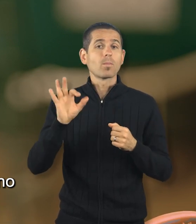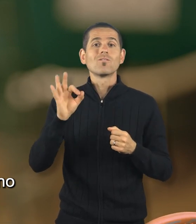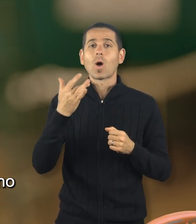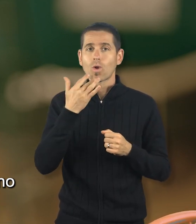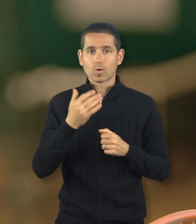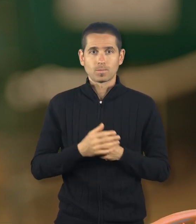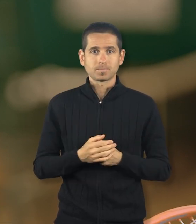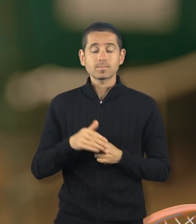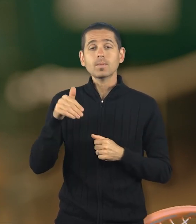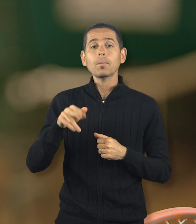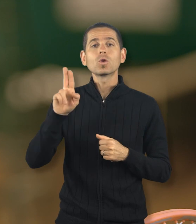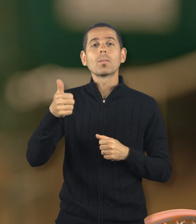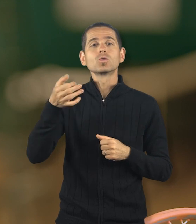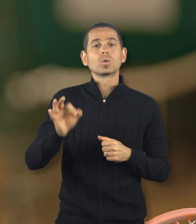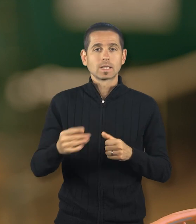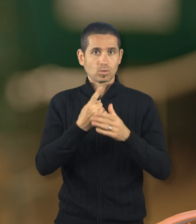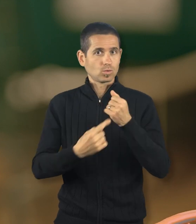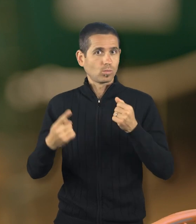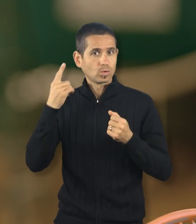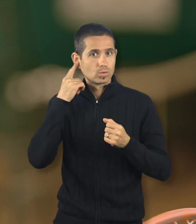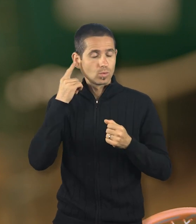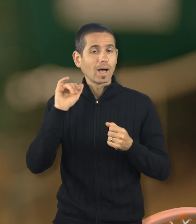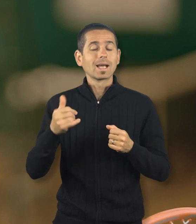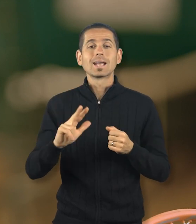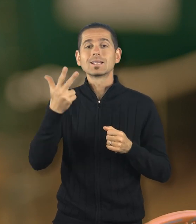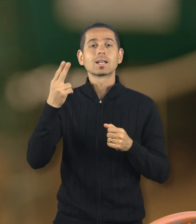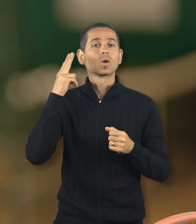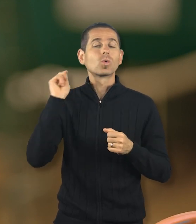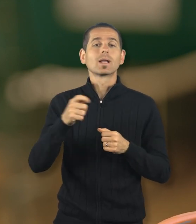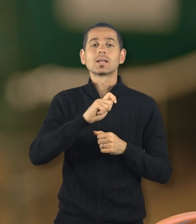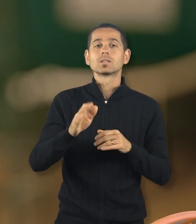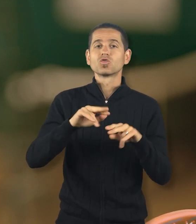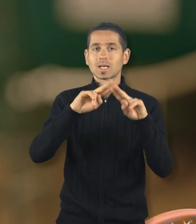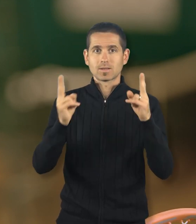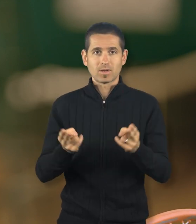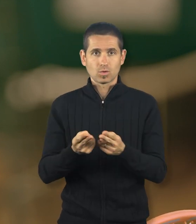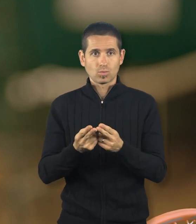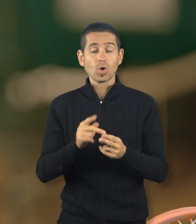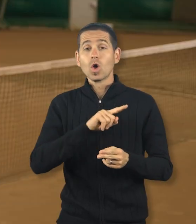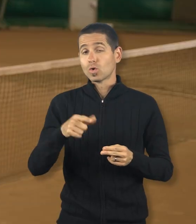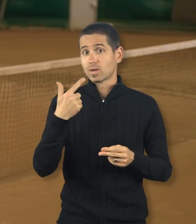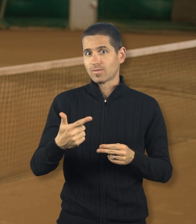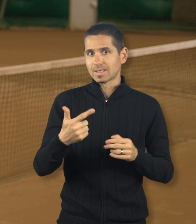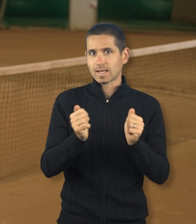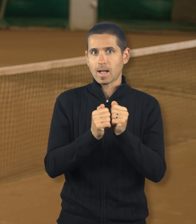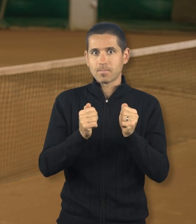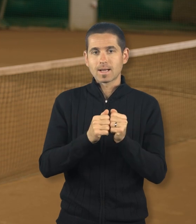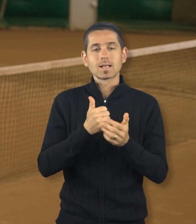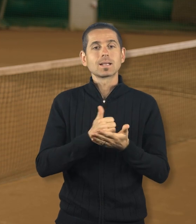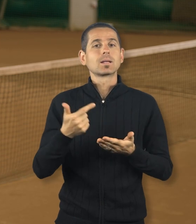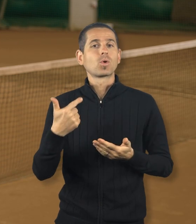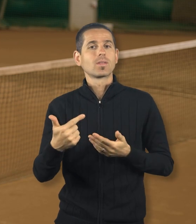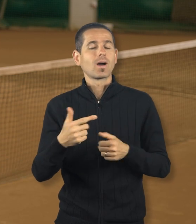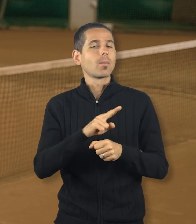po Fowlerju. Marina ima 100% izgubo sluha in je tretji gluhi tenisač na svetu. Do 20. mesta